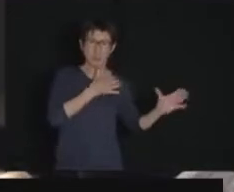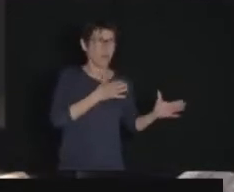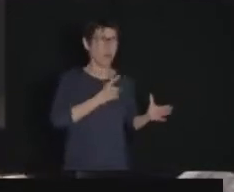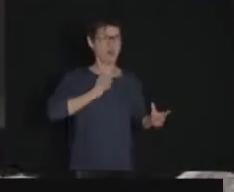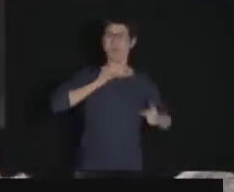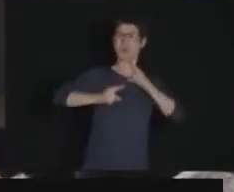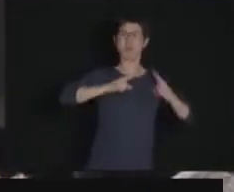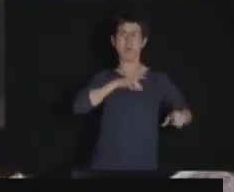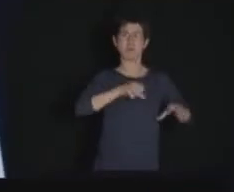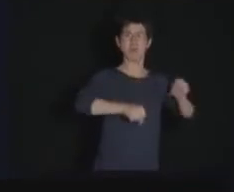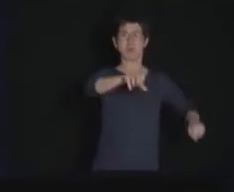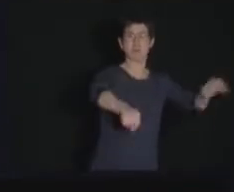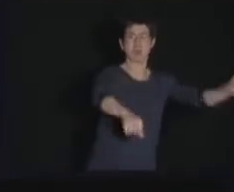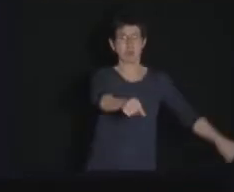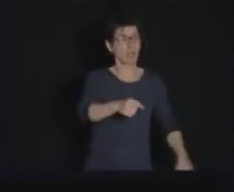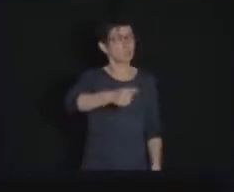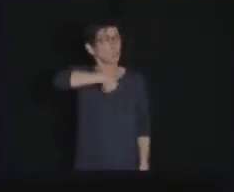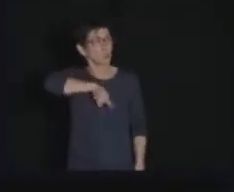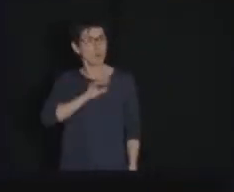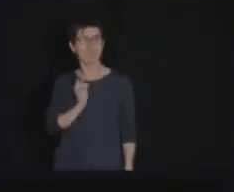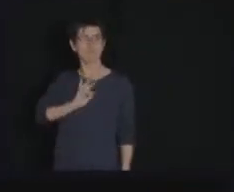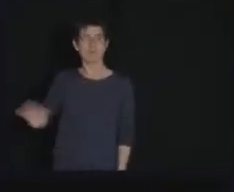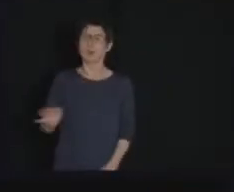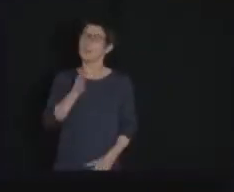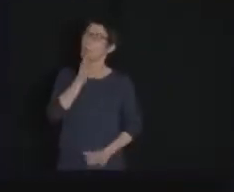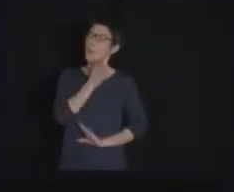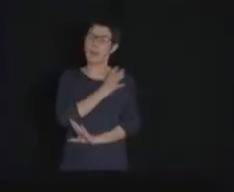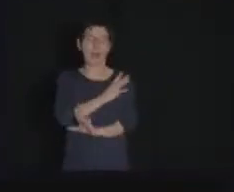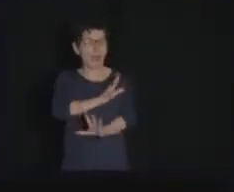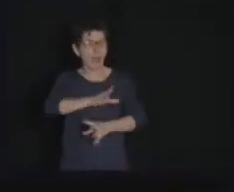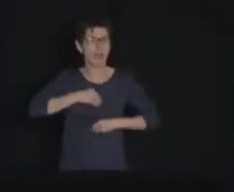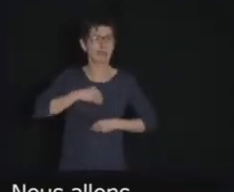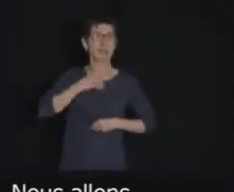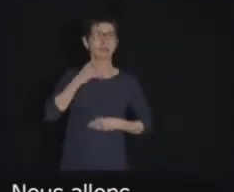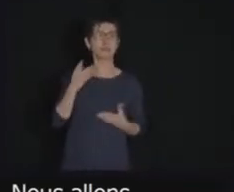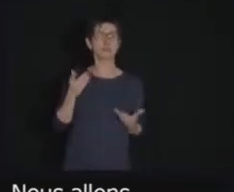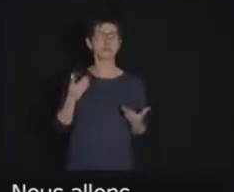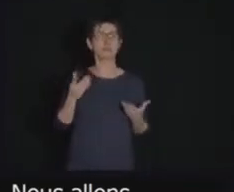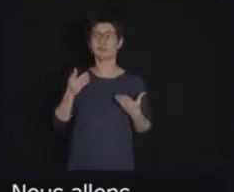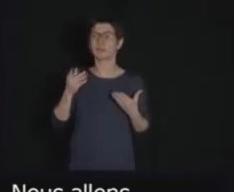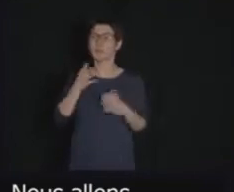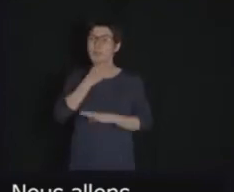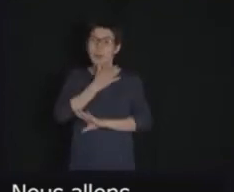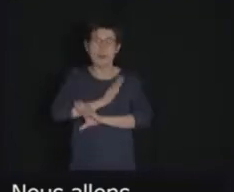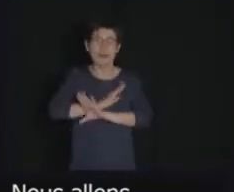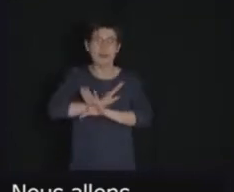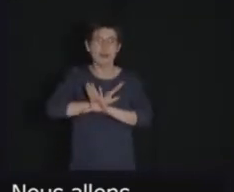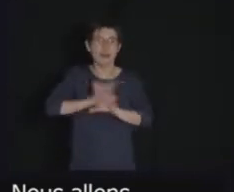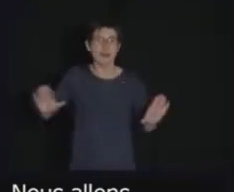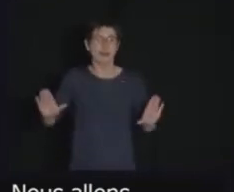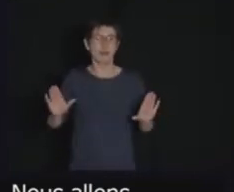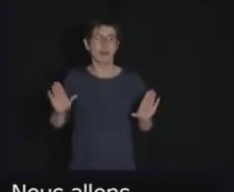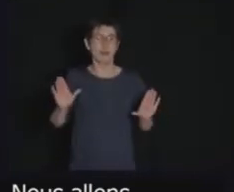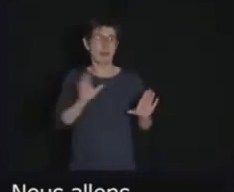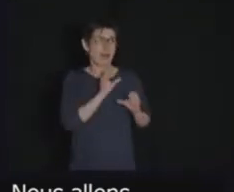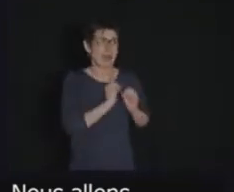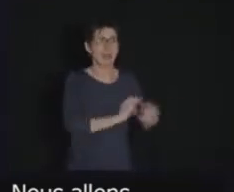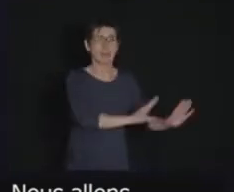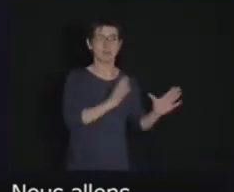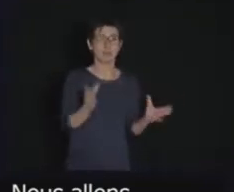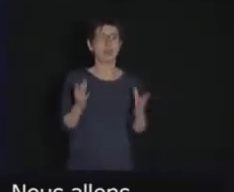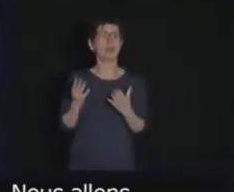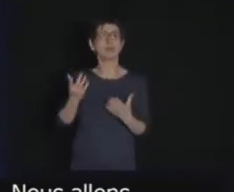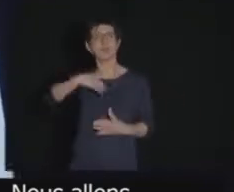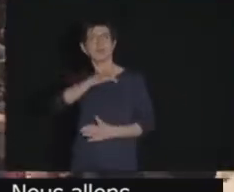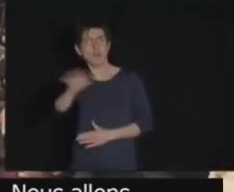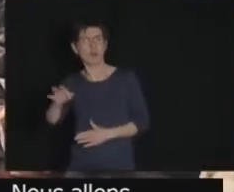France ne permettra pas que l'espace que nous sommes en train d'explorer, de découvrir, la France qui a eu la capacité